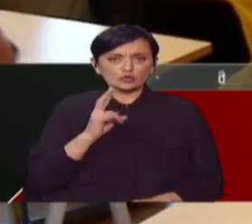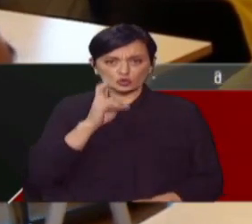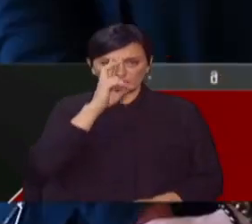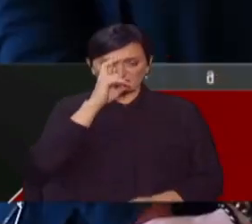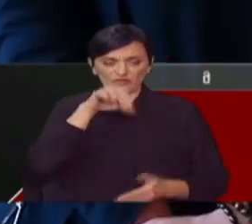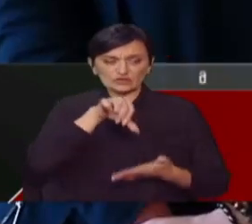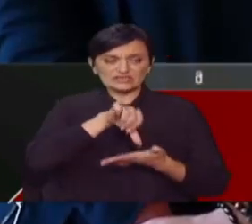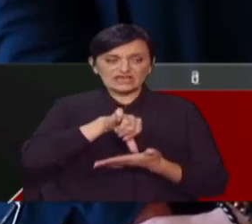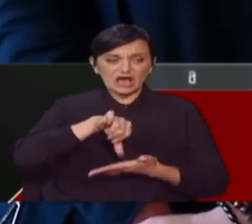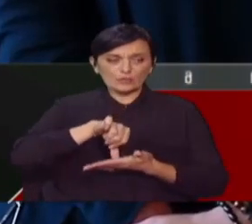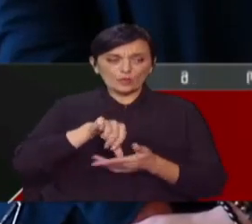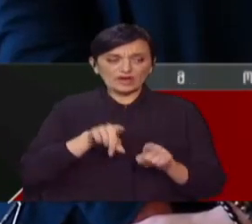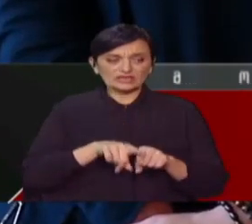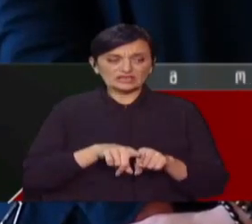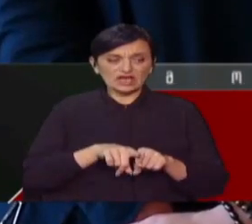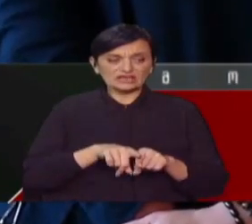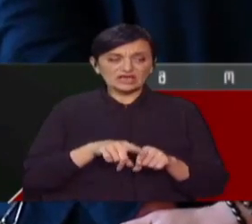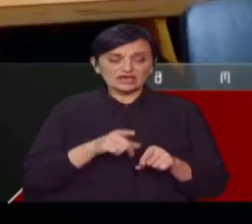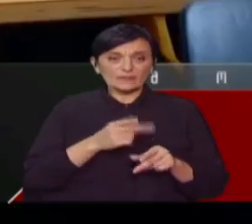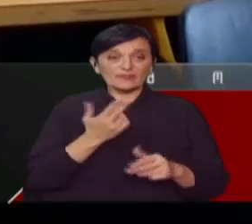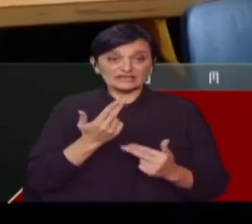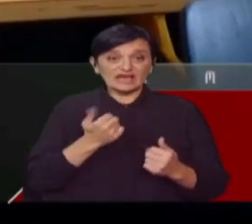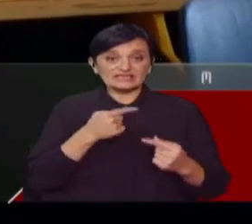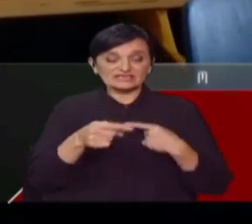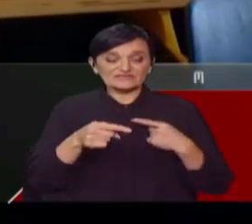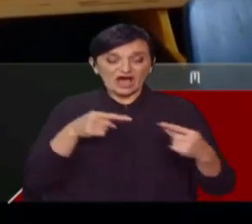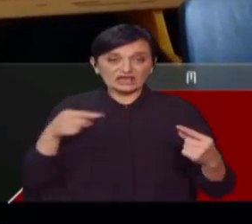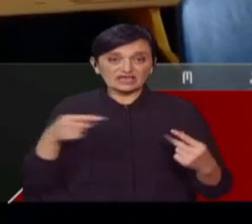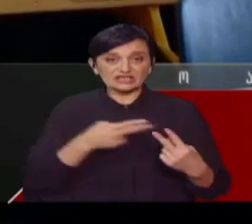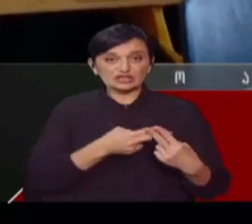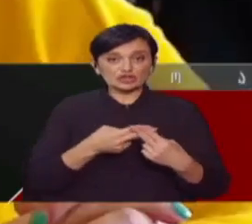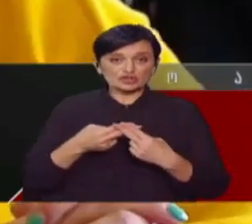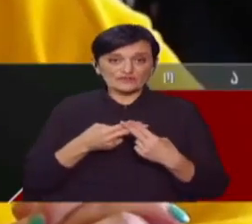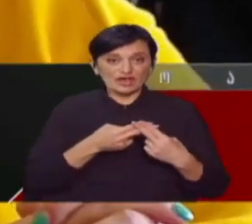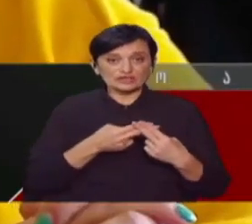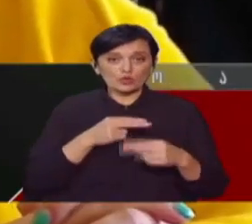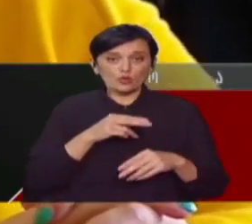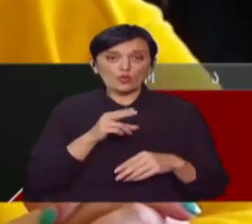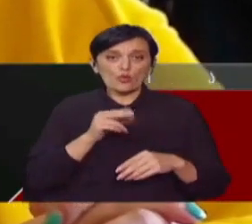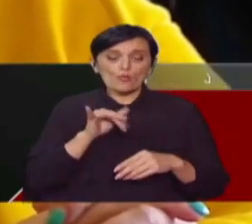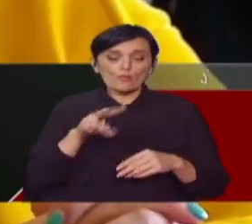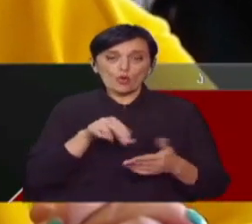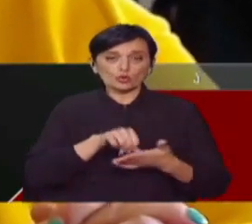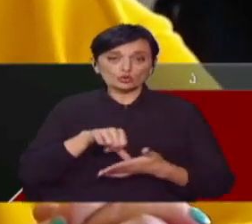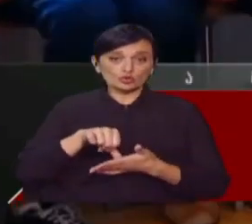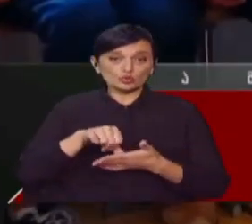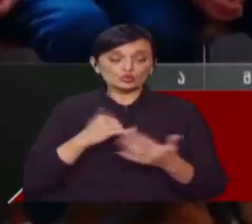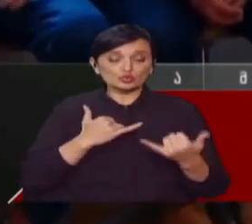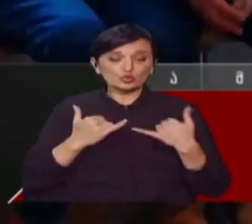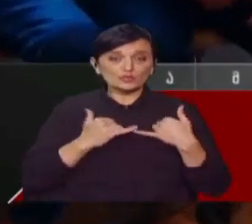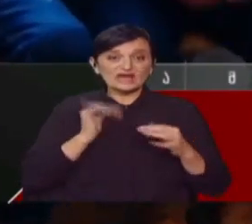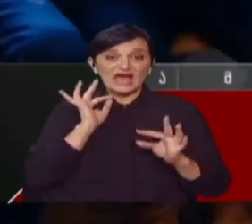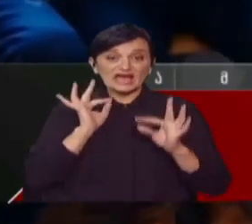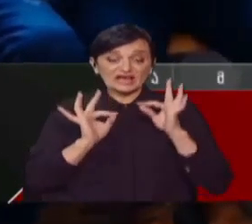მთავრობის წარმომადგენელიც იმყოფებოდა და სხვადასხვა შვეიცარიული ფონდების წარმომადგენლები. Სტუმრებმა